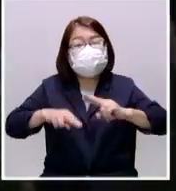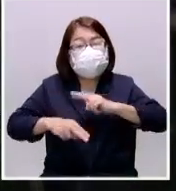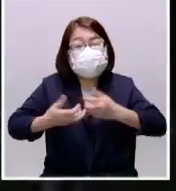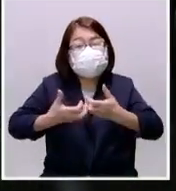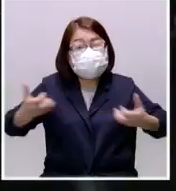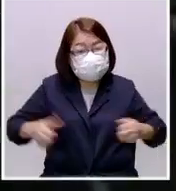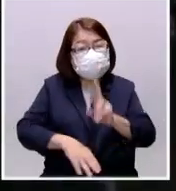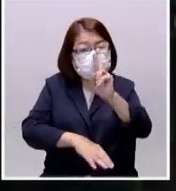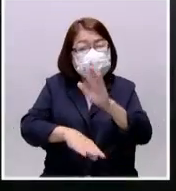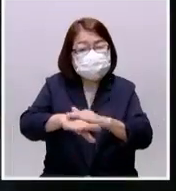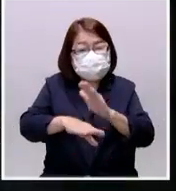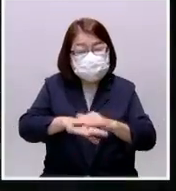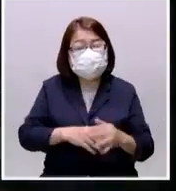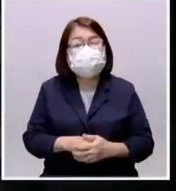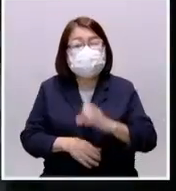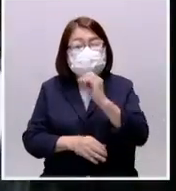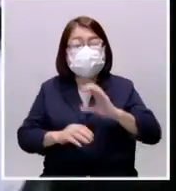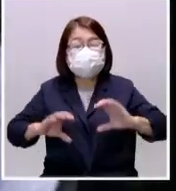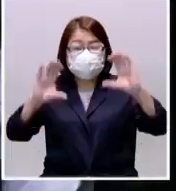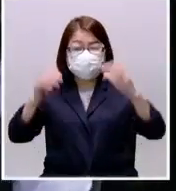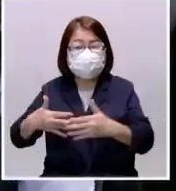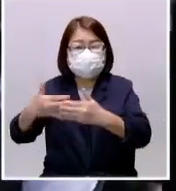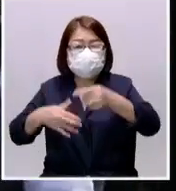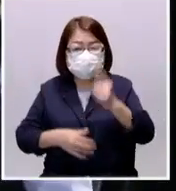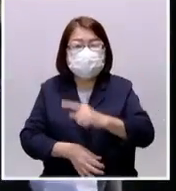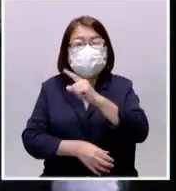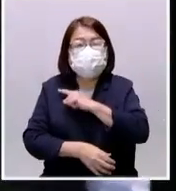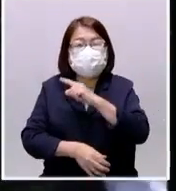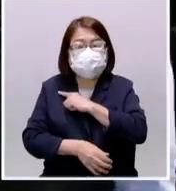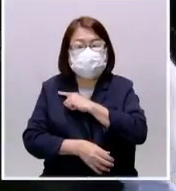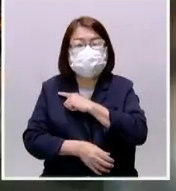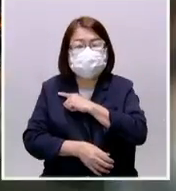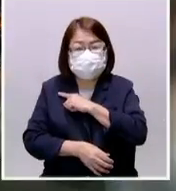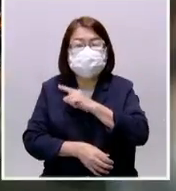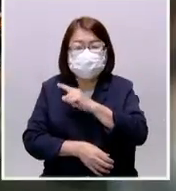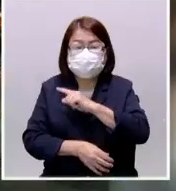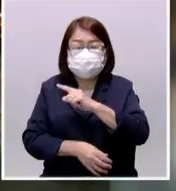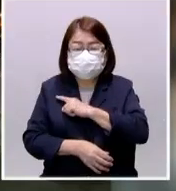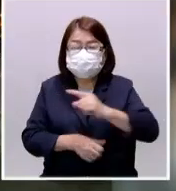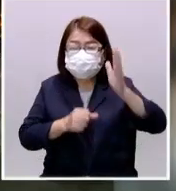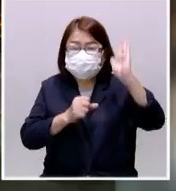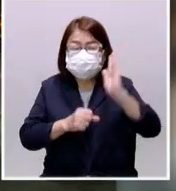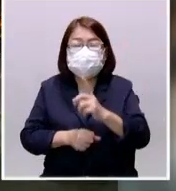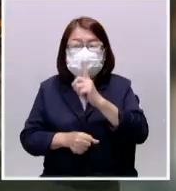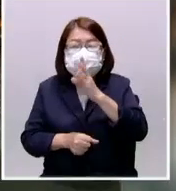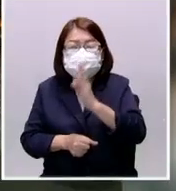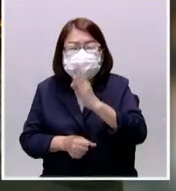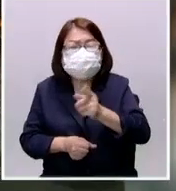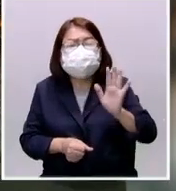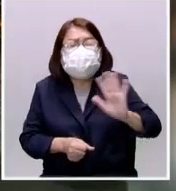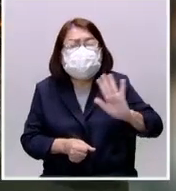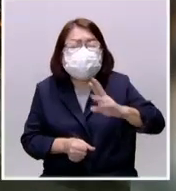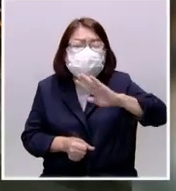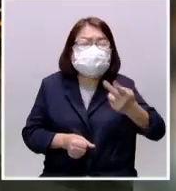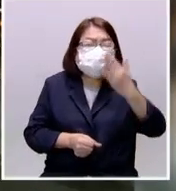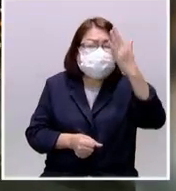ยเซียระบุว่ารัฐบาลสหรัฐจะต้องรับผิดชอบกับการพูดอย่างทำอย่างบิดเบือนหลักการจีนเดียวอ